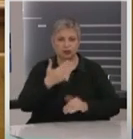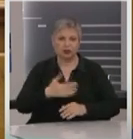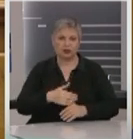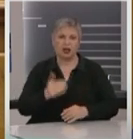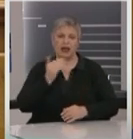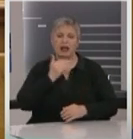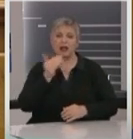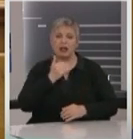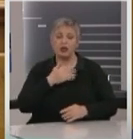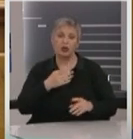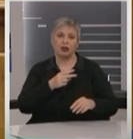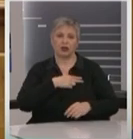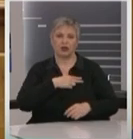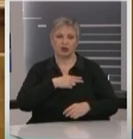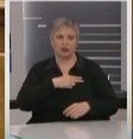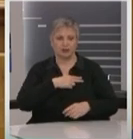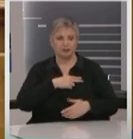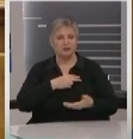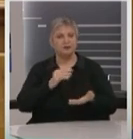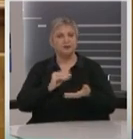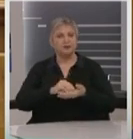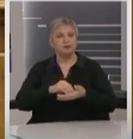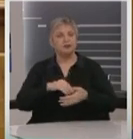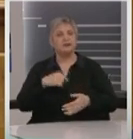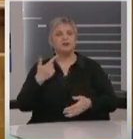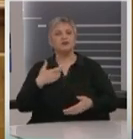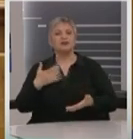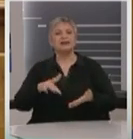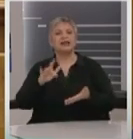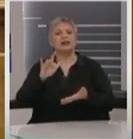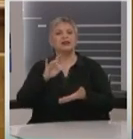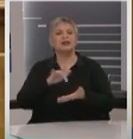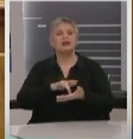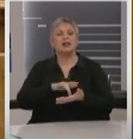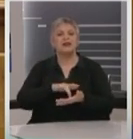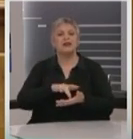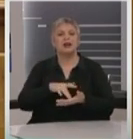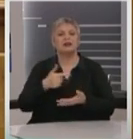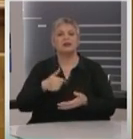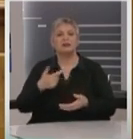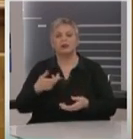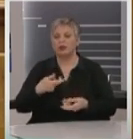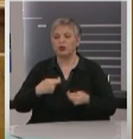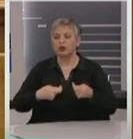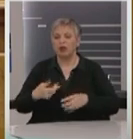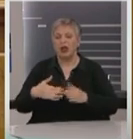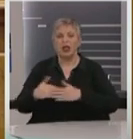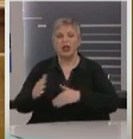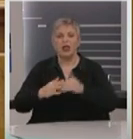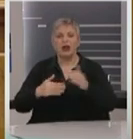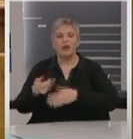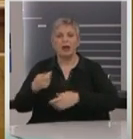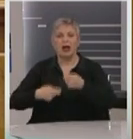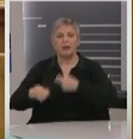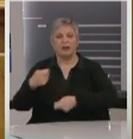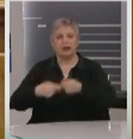για το εμβληματικό παράδειγμα που είναι τα κέντρα μιας τάσης, τα one-stop shops για την σύσταση επιχειρήσεων γρήγορα